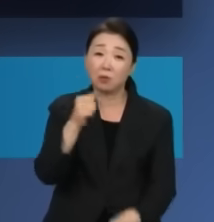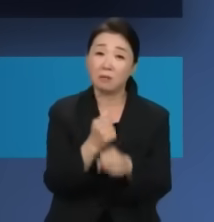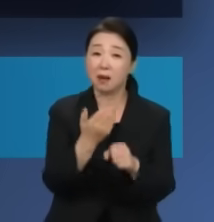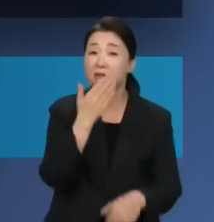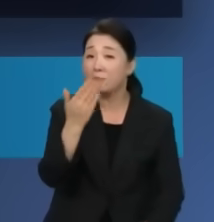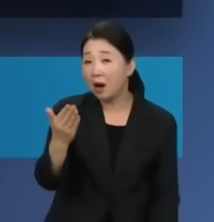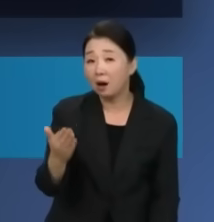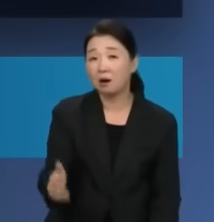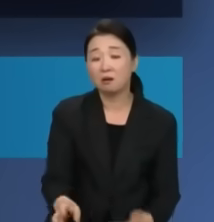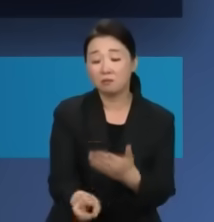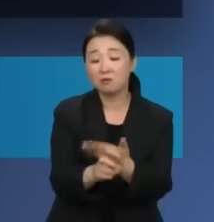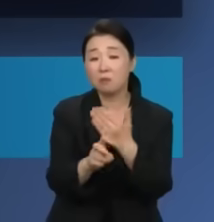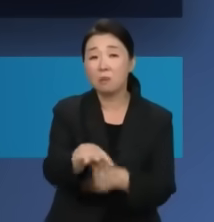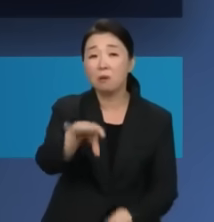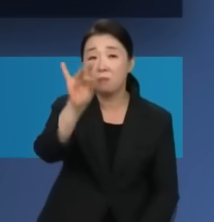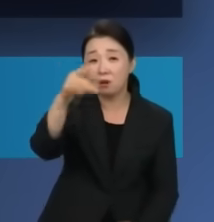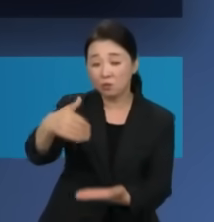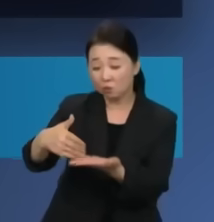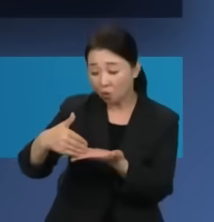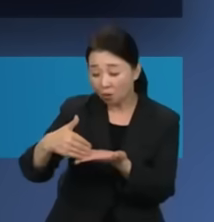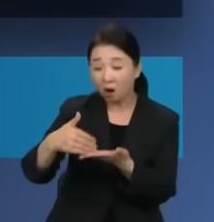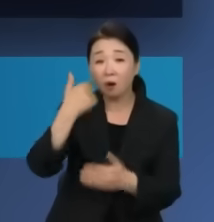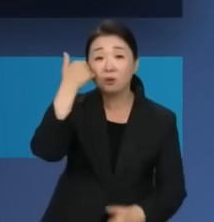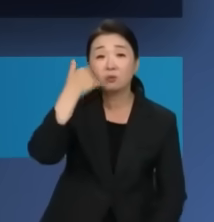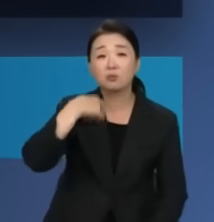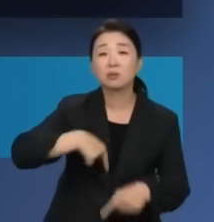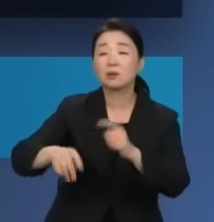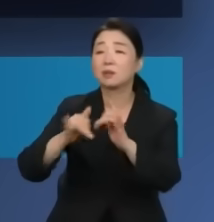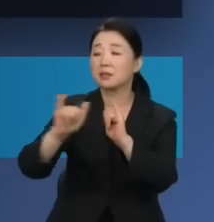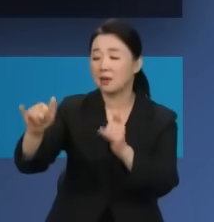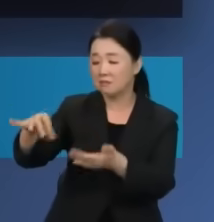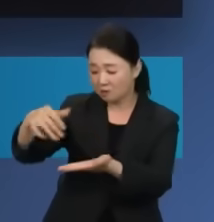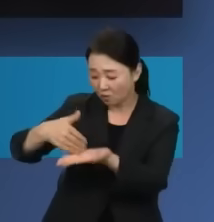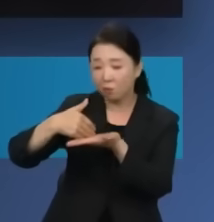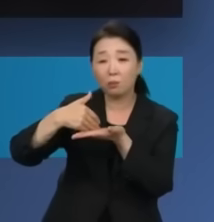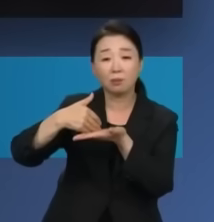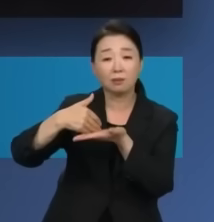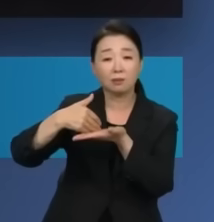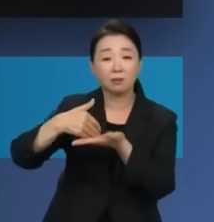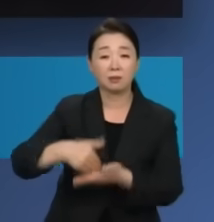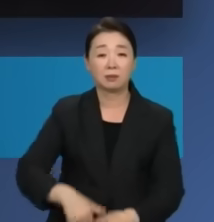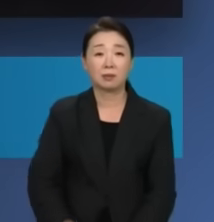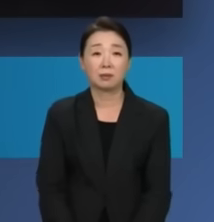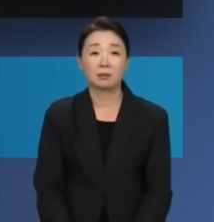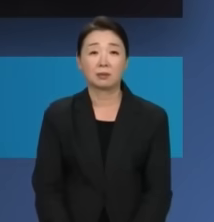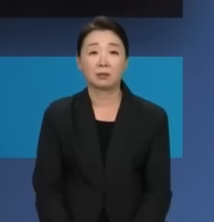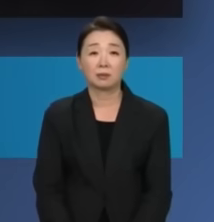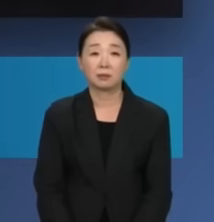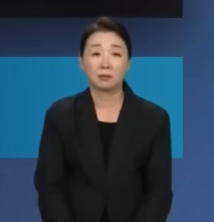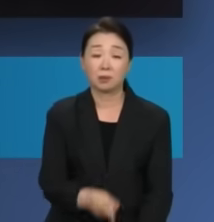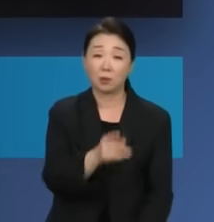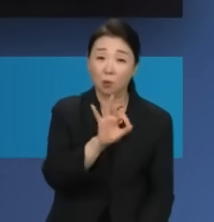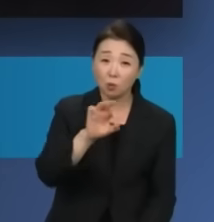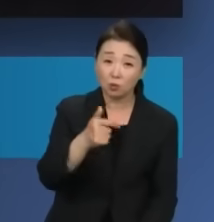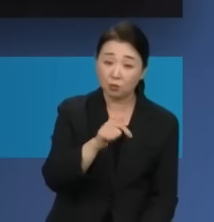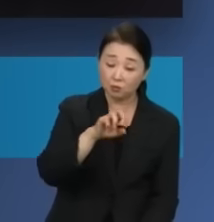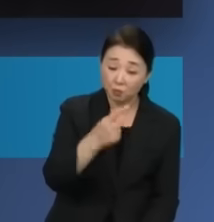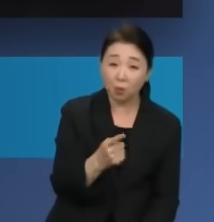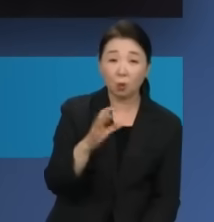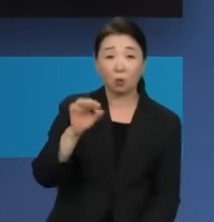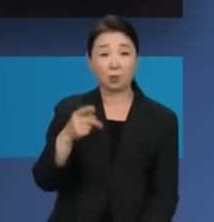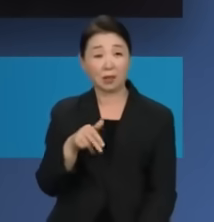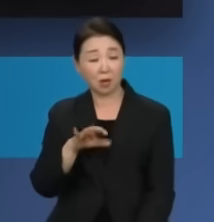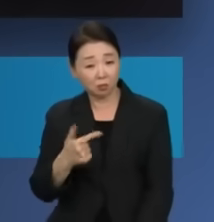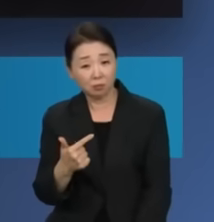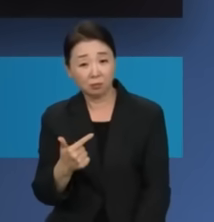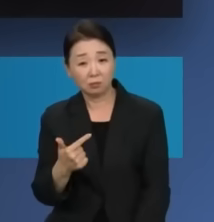만든다. 불법적인 걸 먼저 요구한 건 오히려 정치인들이다. 이렇게 주장했습니다. 홍준표, 오세훈,